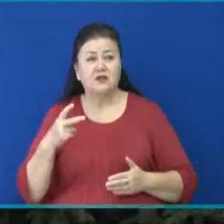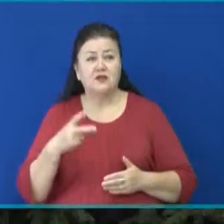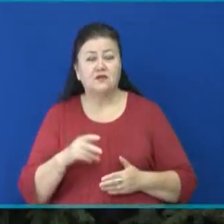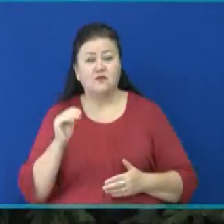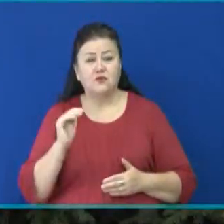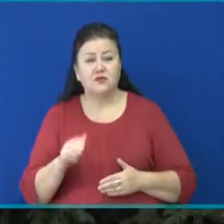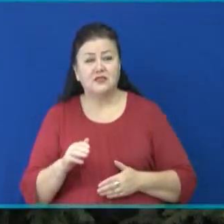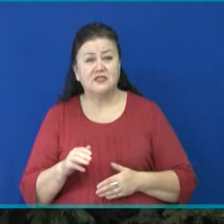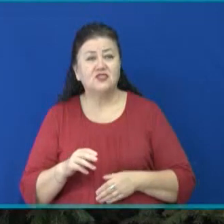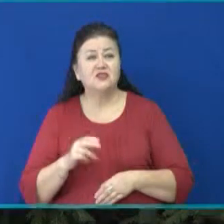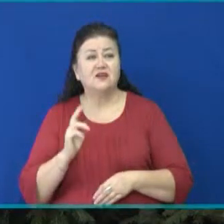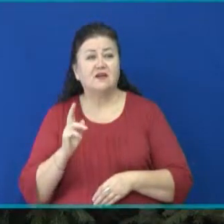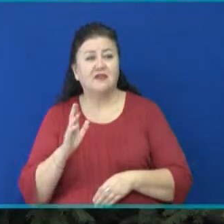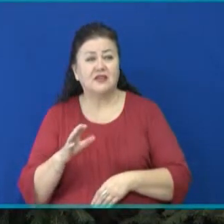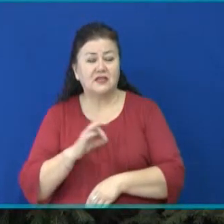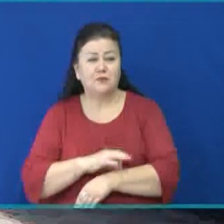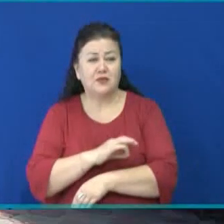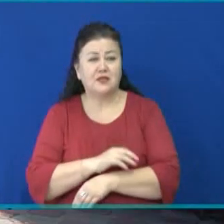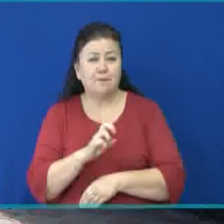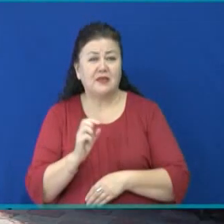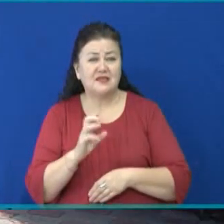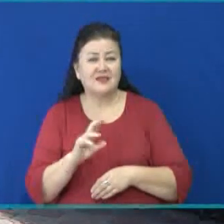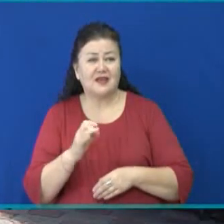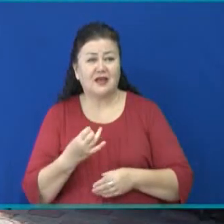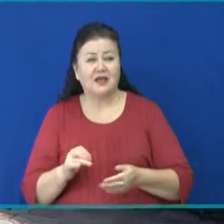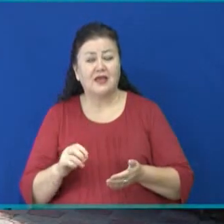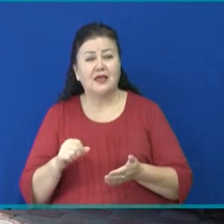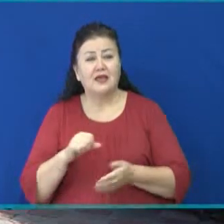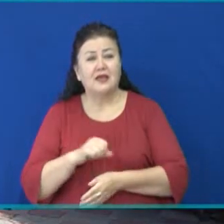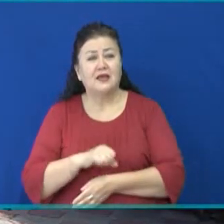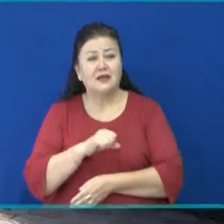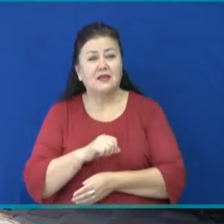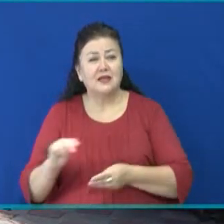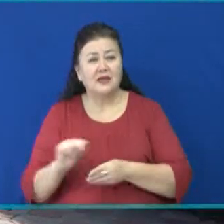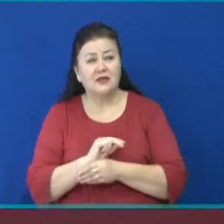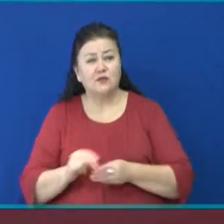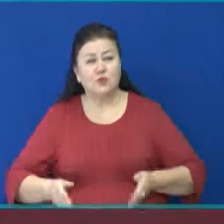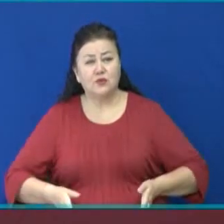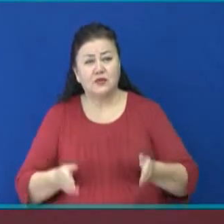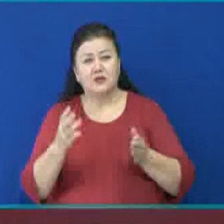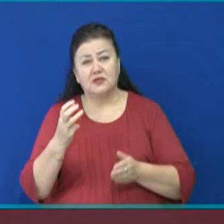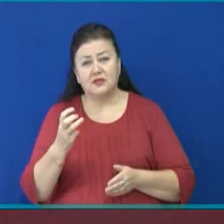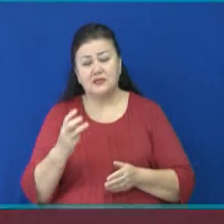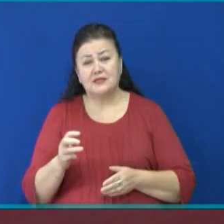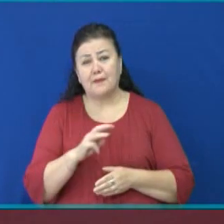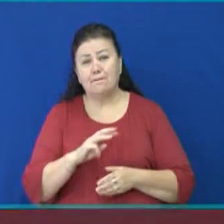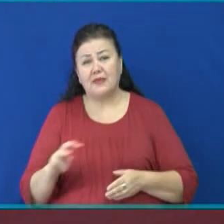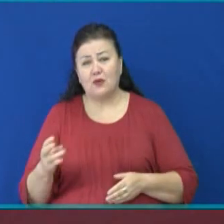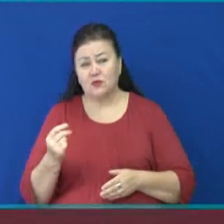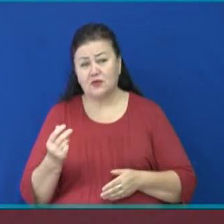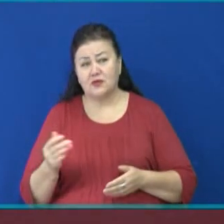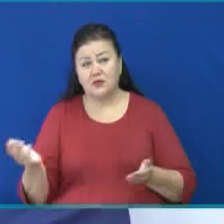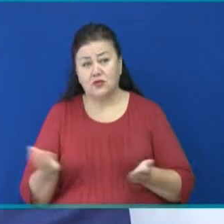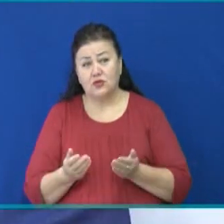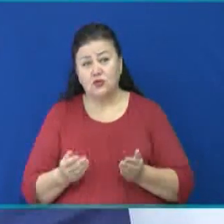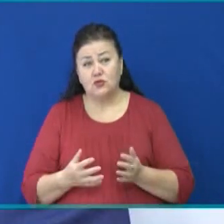тысяч квадратных метров жилья. На ремонт дорог в районе выделили 340 миллионов тенге. Кроме того, средним ремонтом будут охвачены дороги,